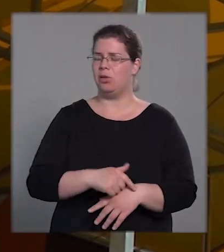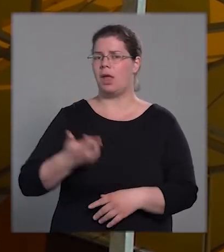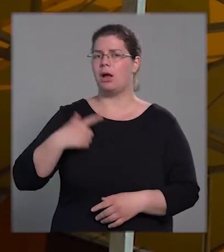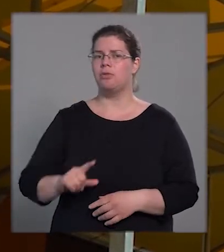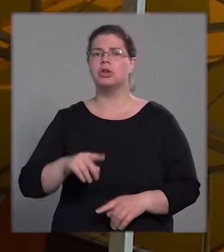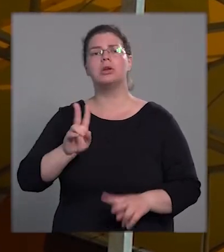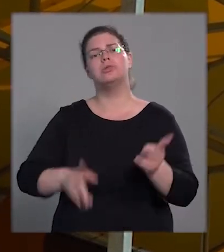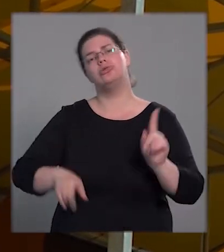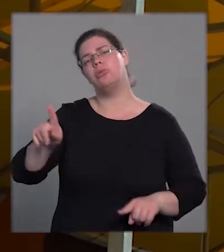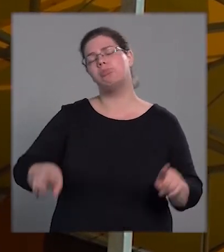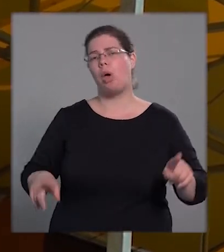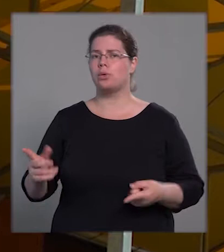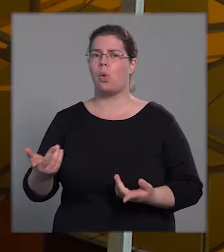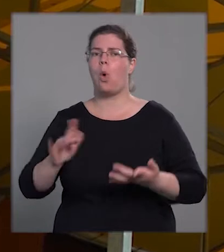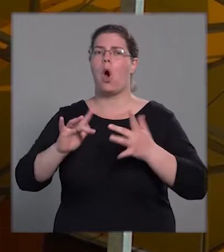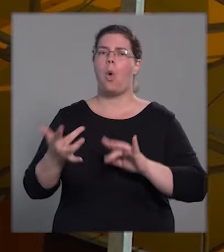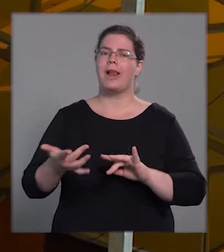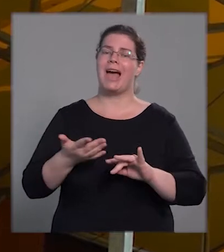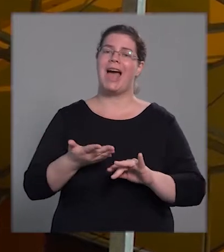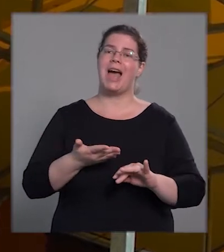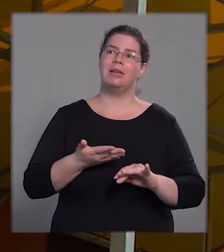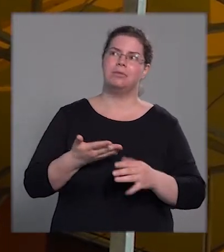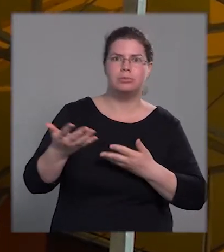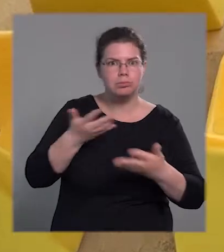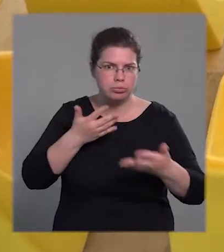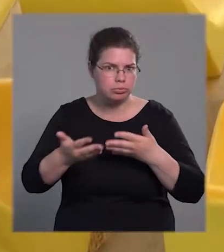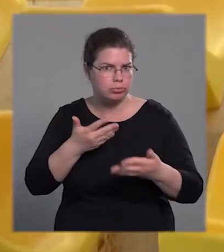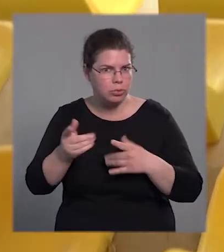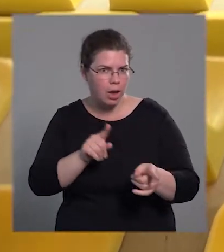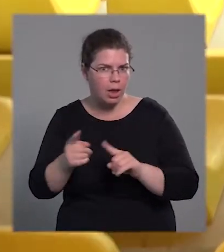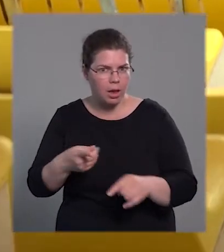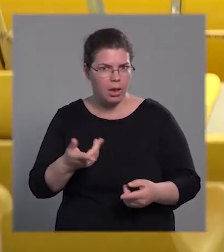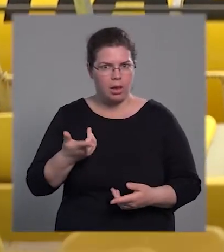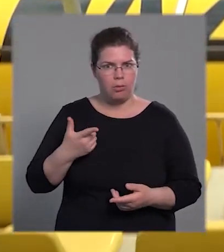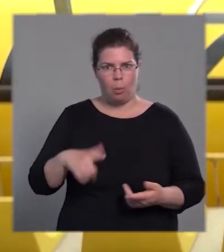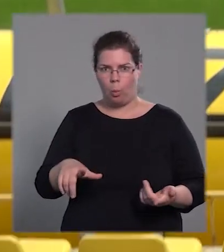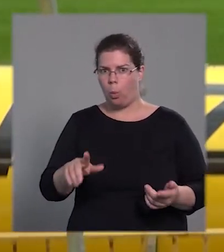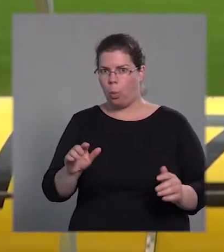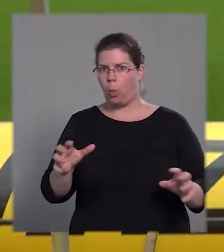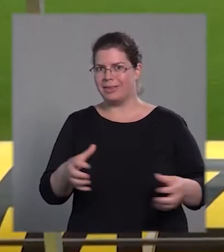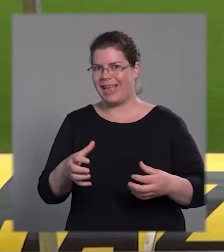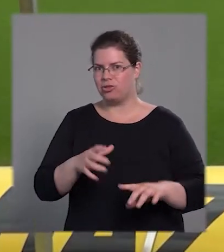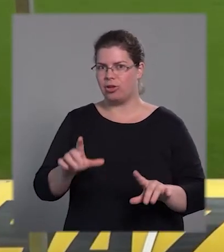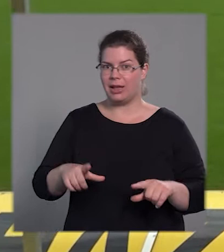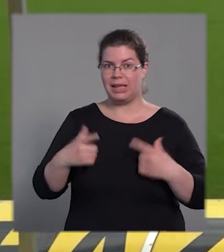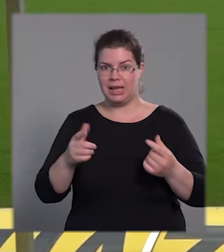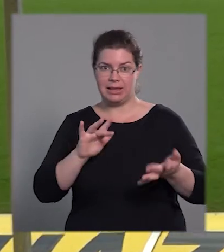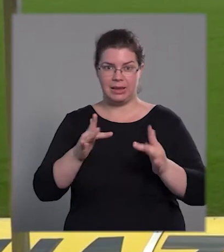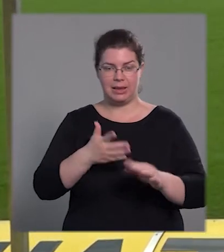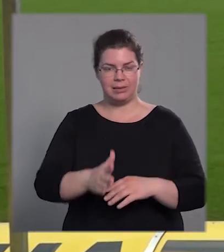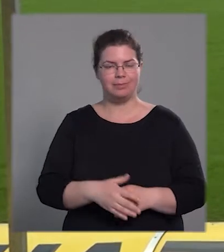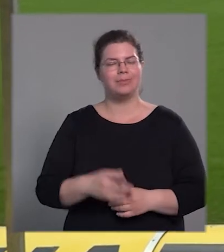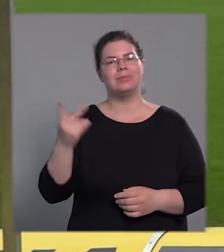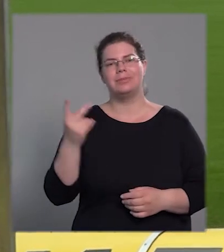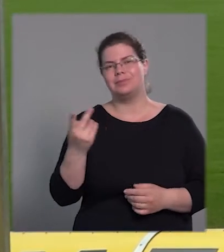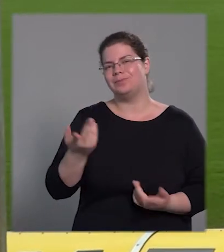különböző online fórumon konzultáltatok azért egymással, szóval ment némi társasági élet az interneten? Hát mi